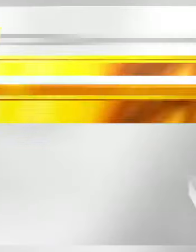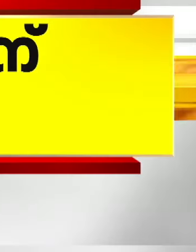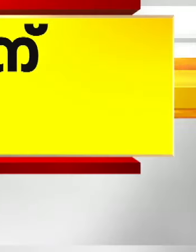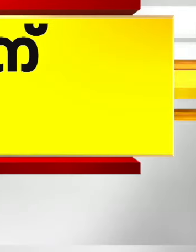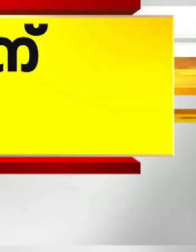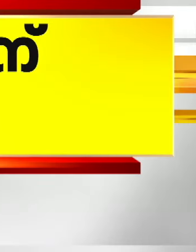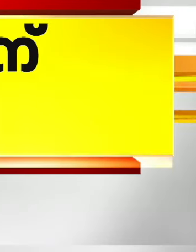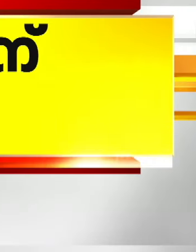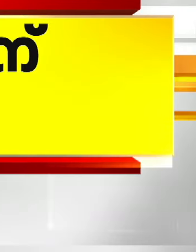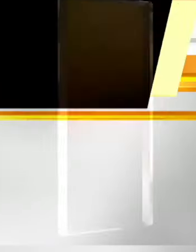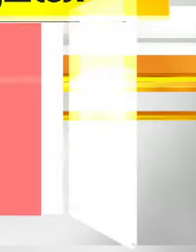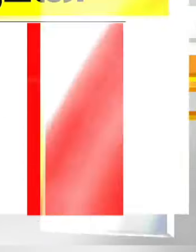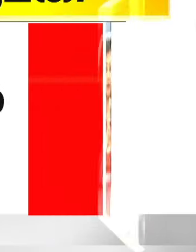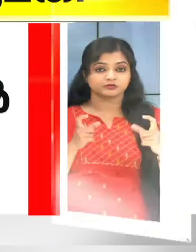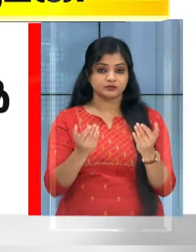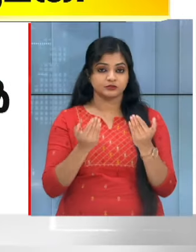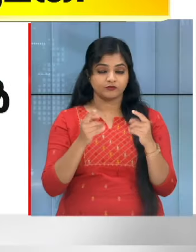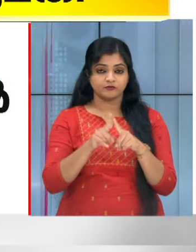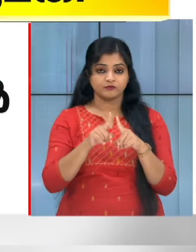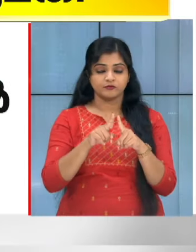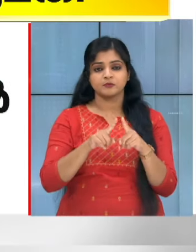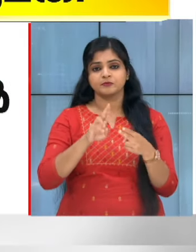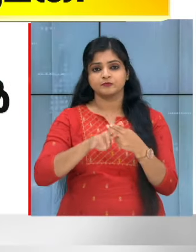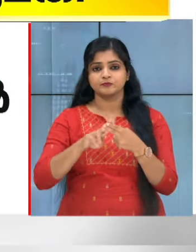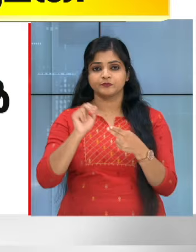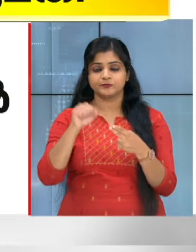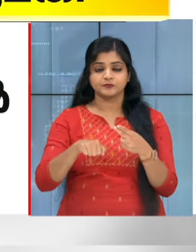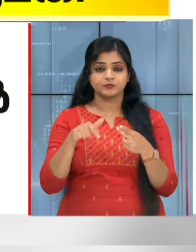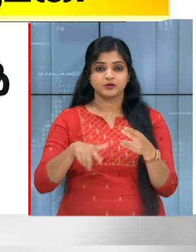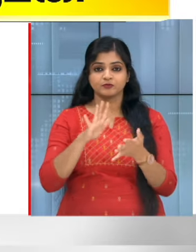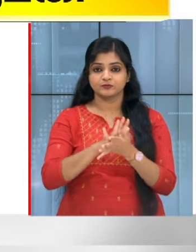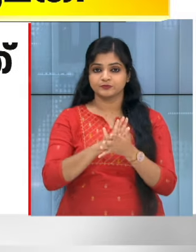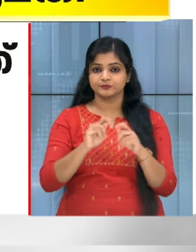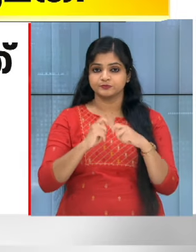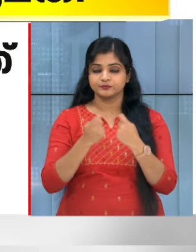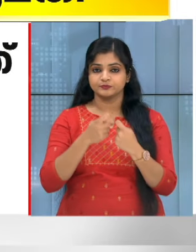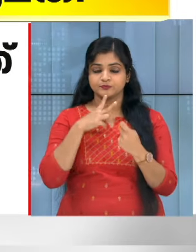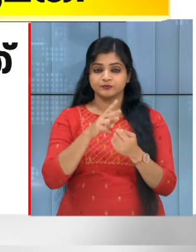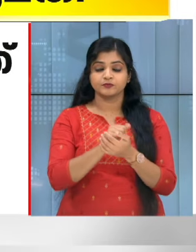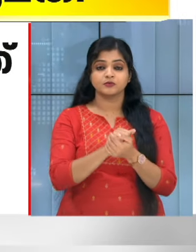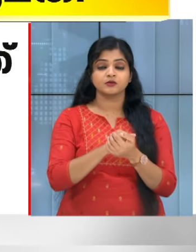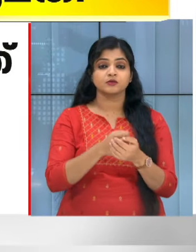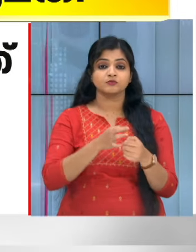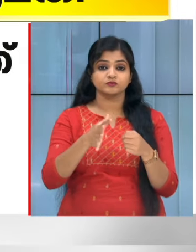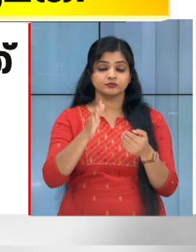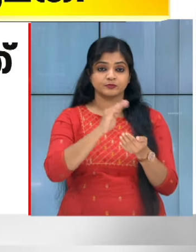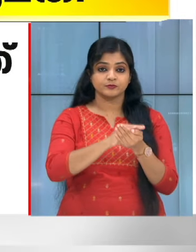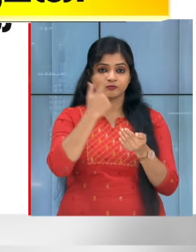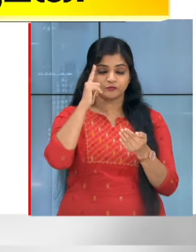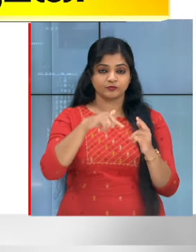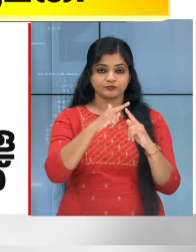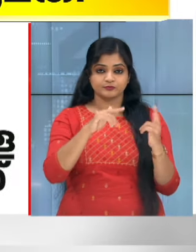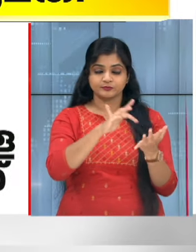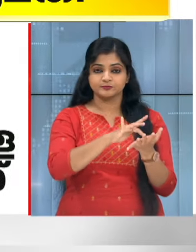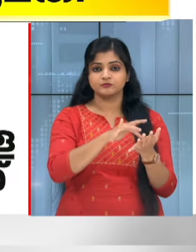വെടിക്കെട്ട് നടത്തുമെന്ന് ആഘോഷ കമ്മിറ്റി ഭാരവാഹികൾ ഉറപ്പു നൽകി. അതോടൊപ്പം തന്നെ വെടിക്കോപ്പുകൾ സൂക്ഷിക്കാൻ മാഗസിൻ സജ്ജമാണ് എന്നും ഭാരവാഹികൾ